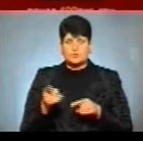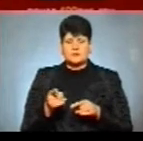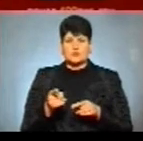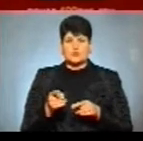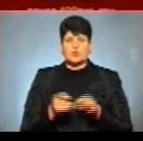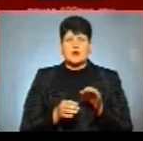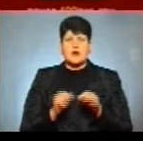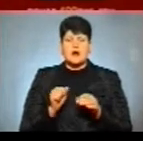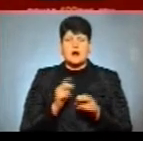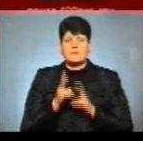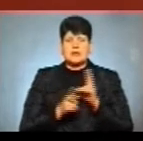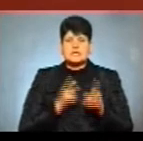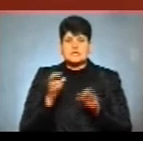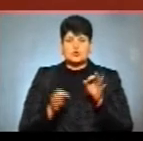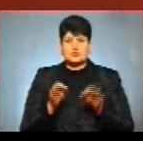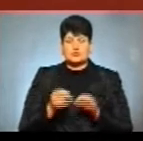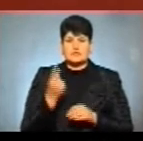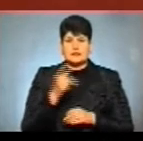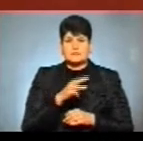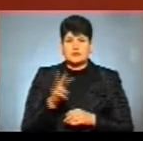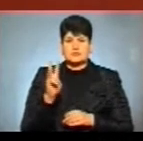апеляційного суду. Він задекларував